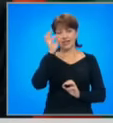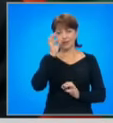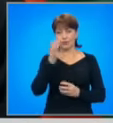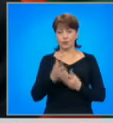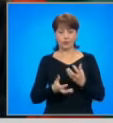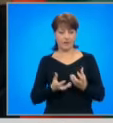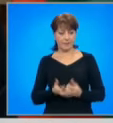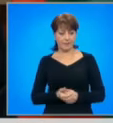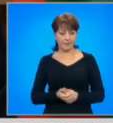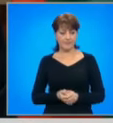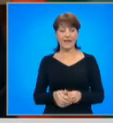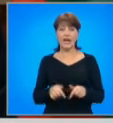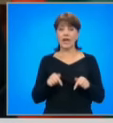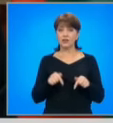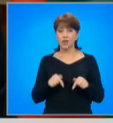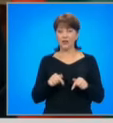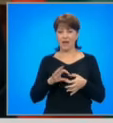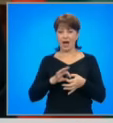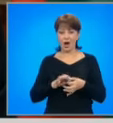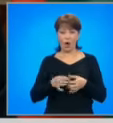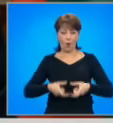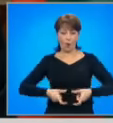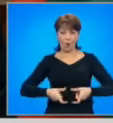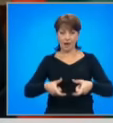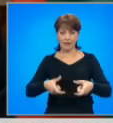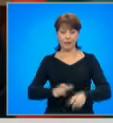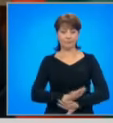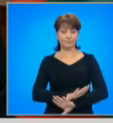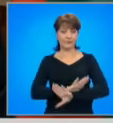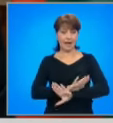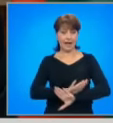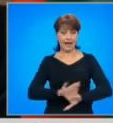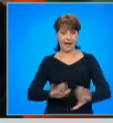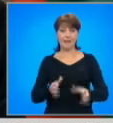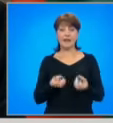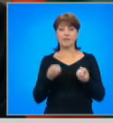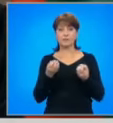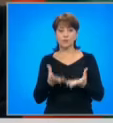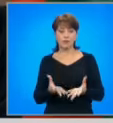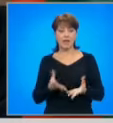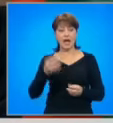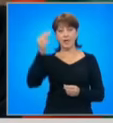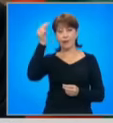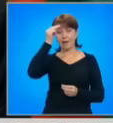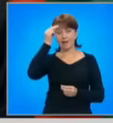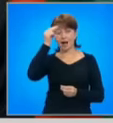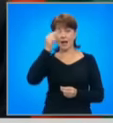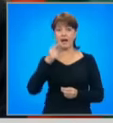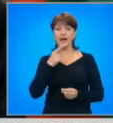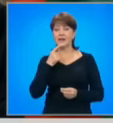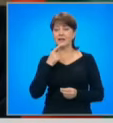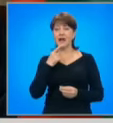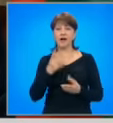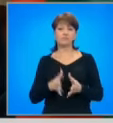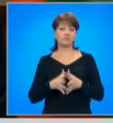С интерконектор се слага край на възможността България да бъде обект